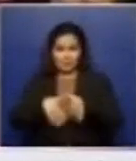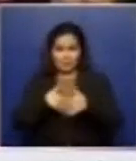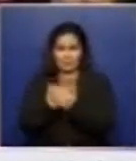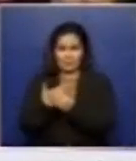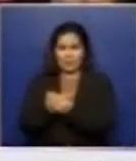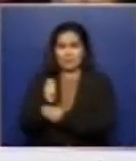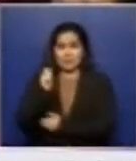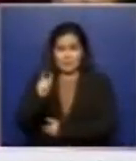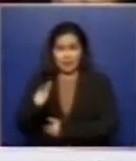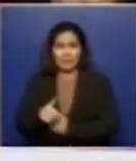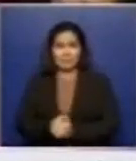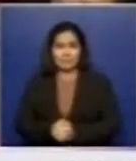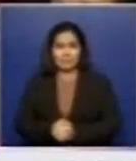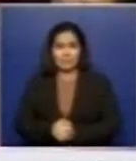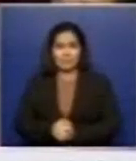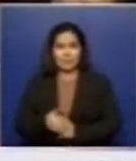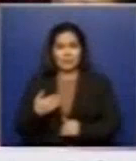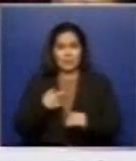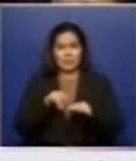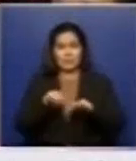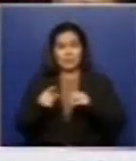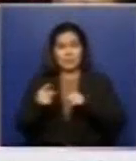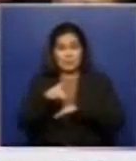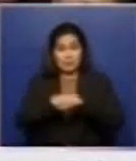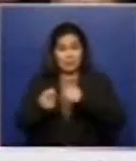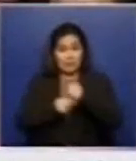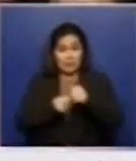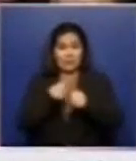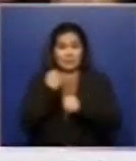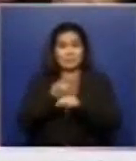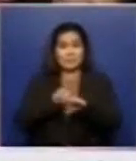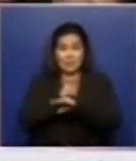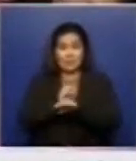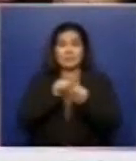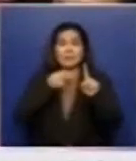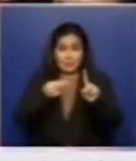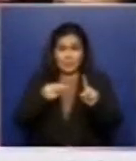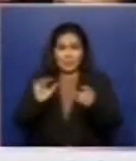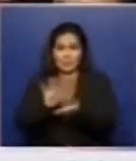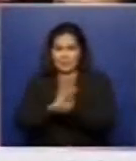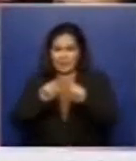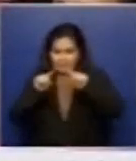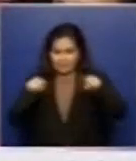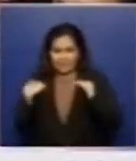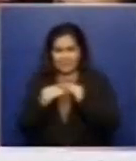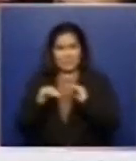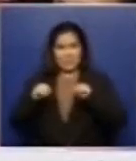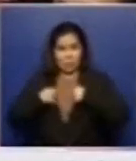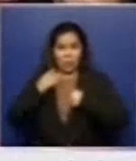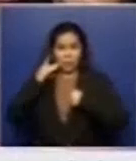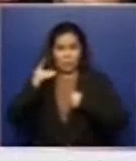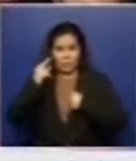ายมีนา10ไร่จ่าย 10,000 ได้เอกสารสิทธิ์เสร็จพรุ่งนี้คิดใหม่แล้วครับไปธกส.